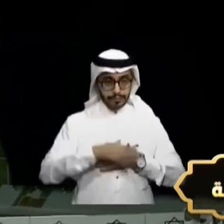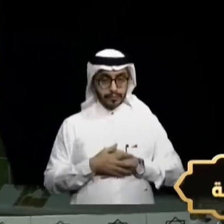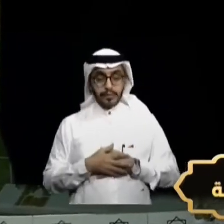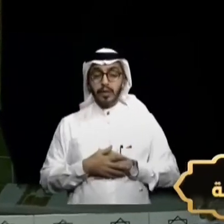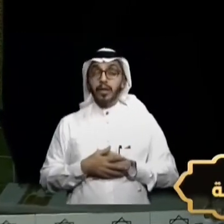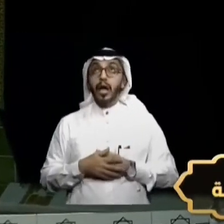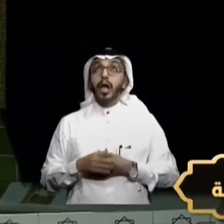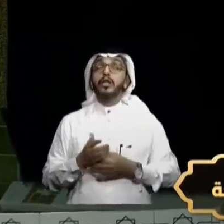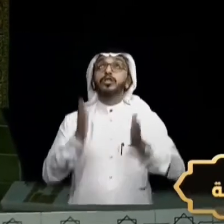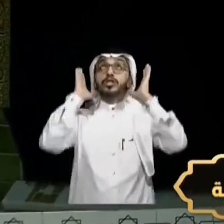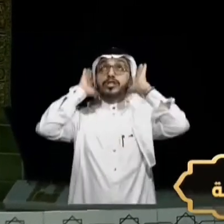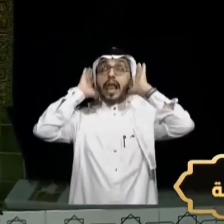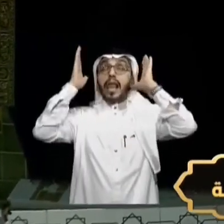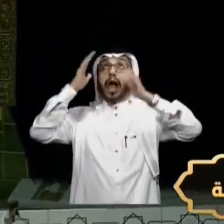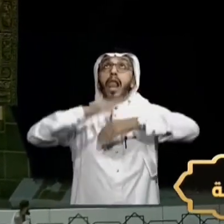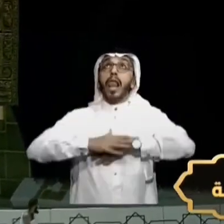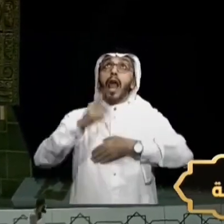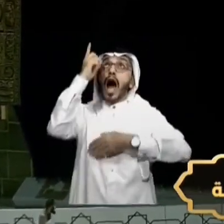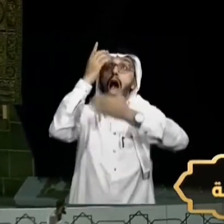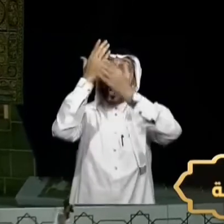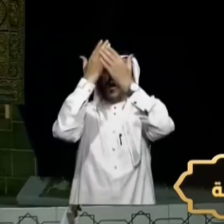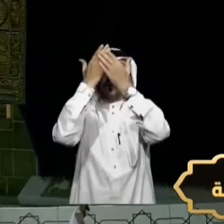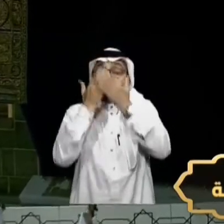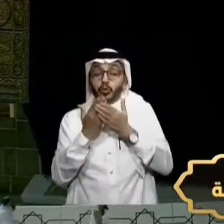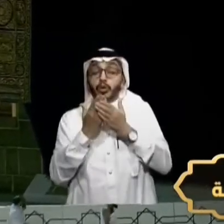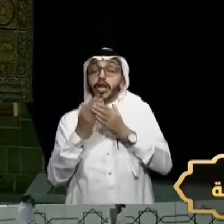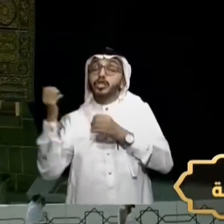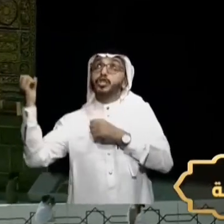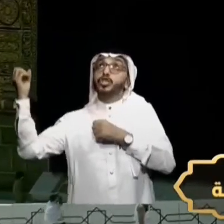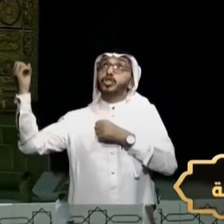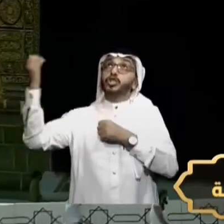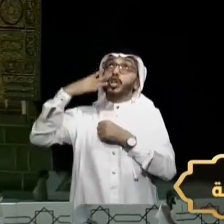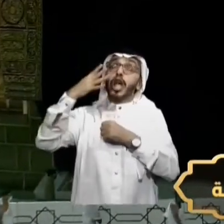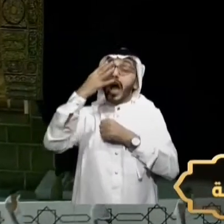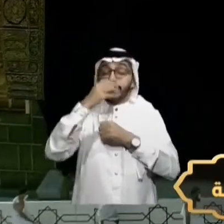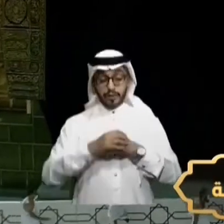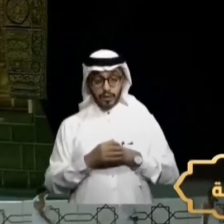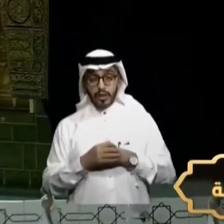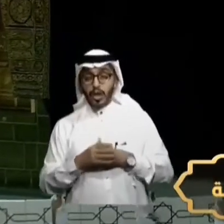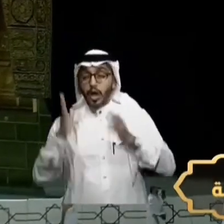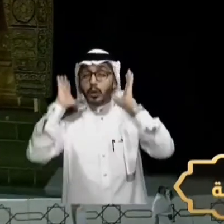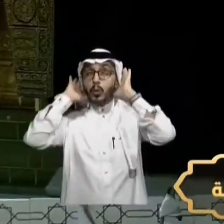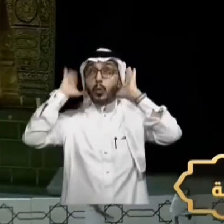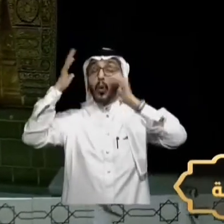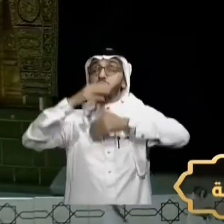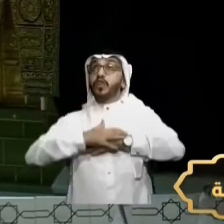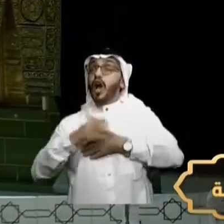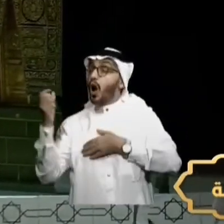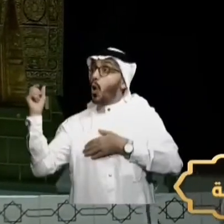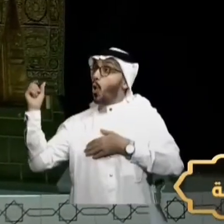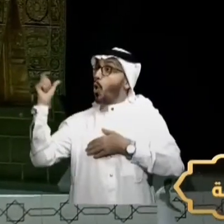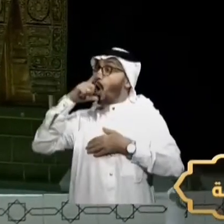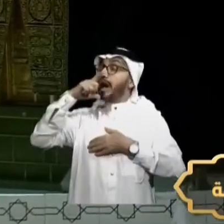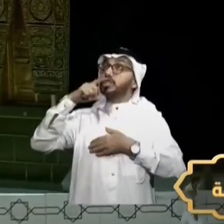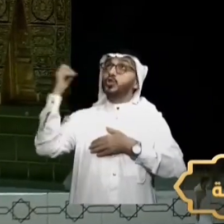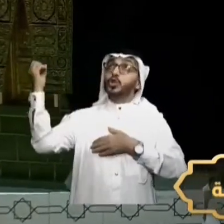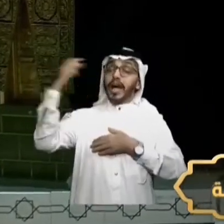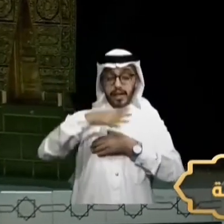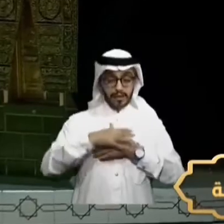صلى عليك الله ما صحب الدجى حادٍ وحنَّت بالفلا